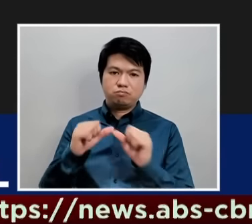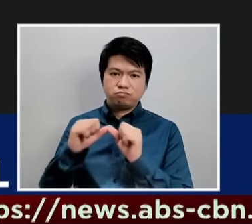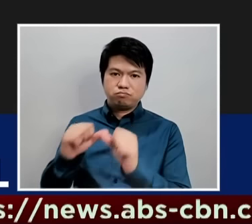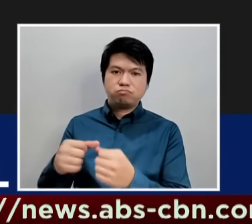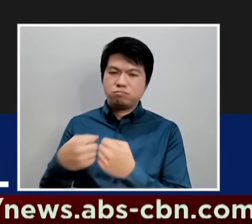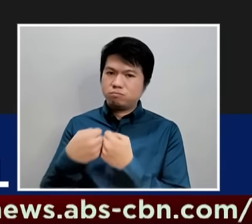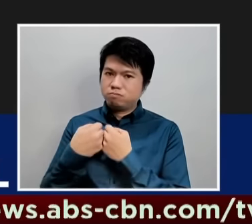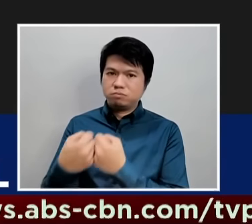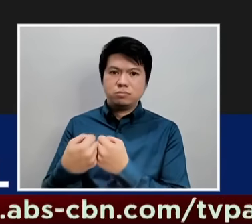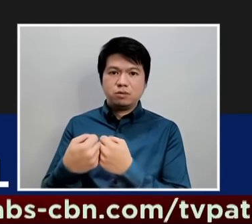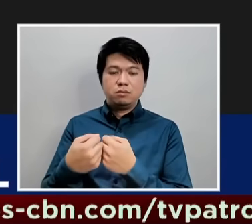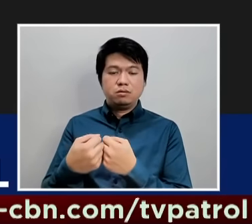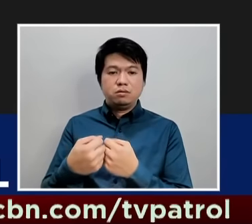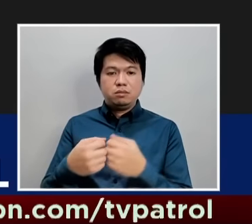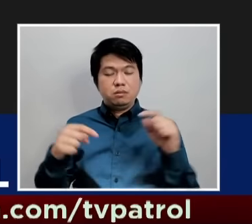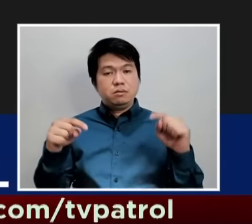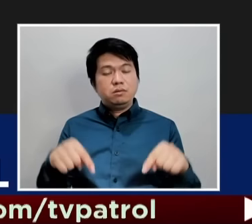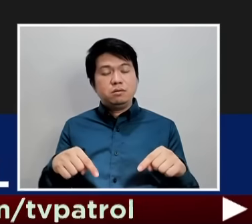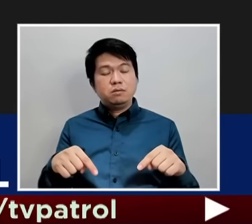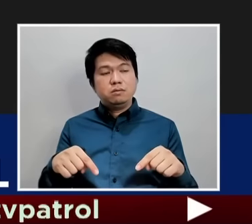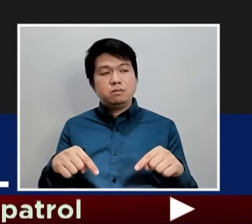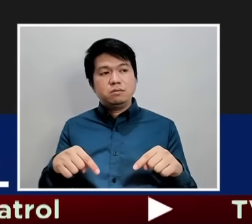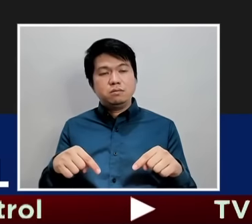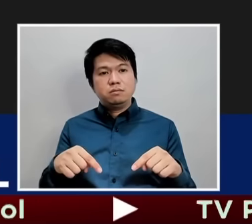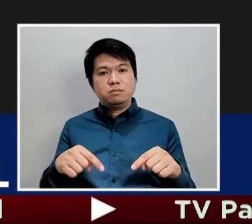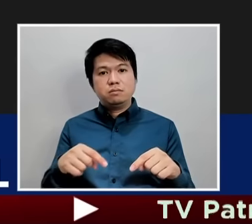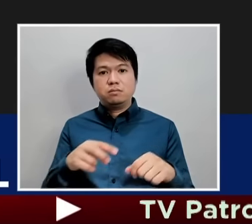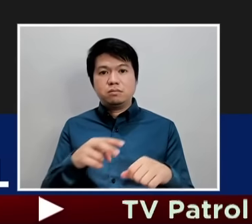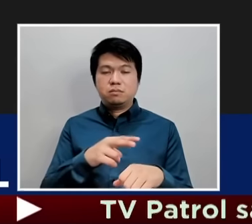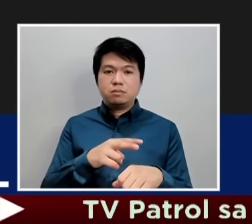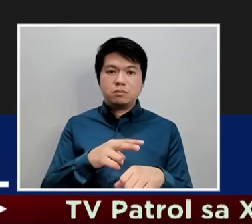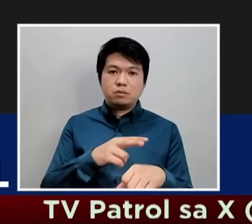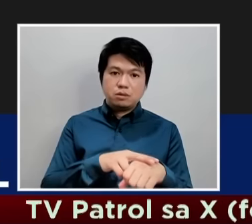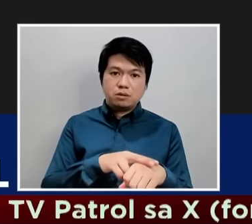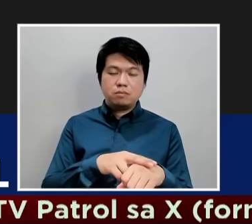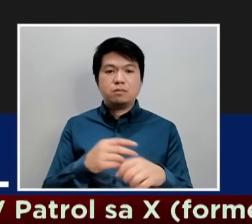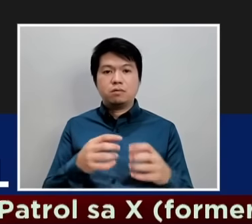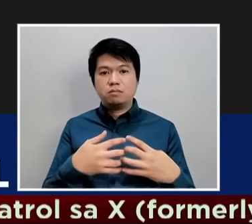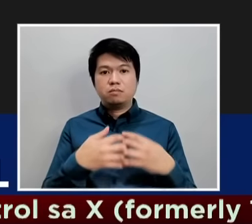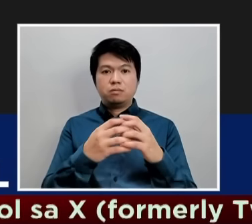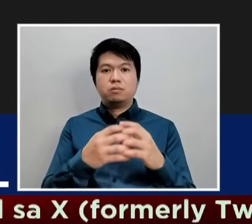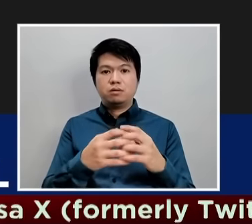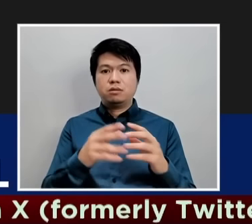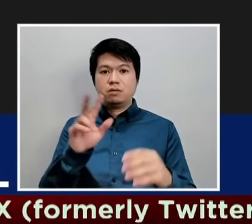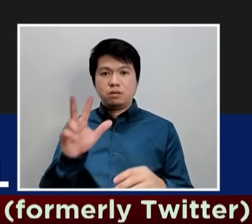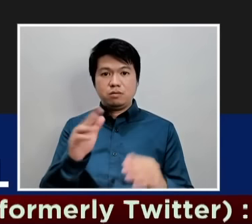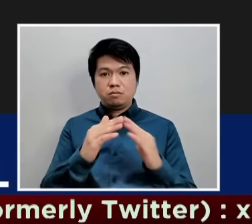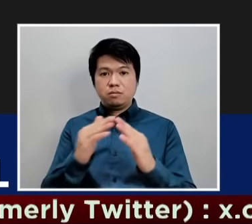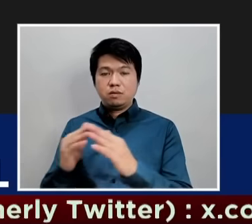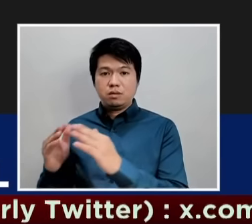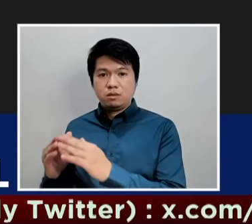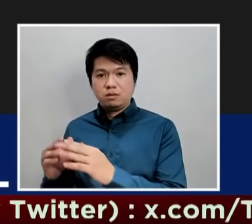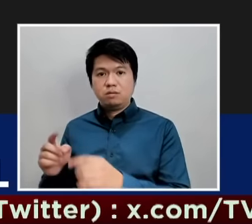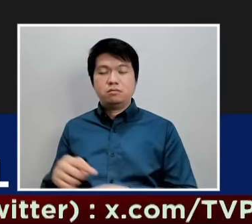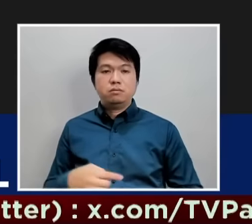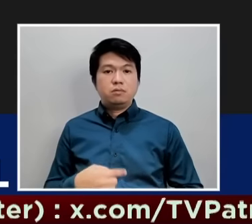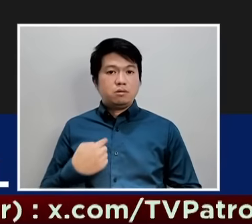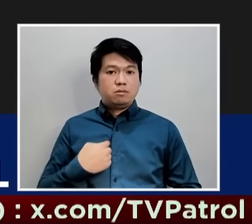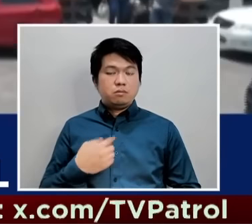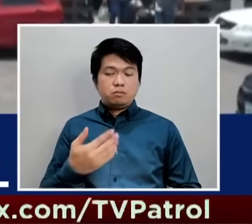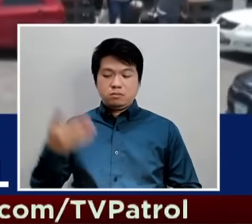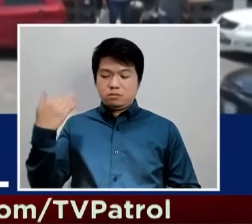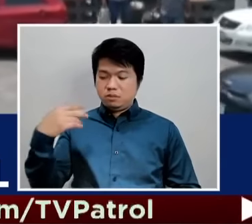Andito na kasi, dito ako nakapagpundar, may tatlong bahay ako. Dito lahat. Nung nasa Pilipinas ako, walang-wala